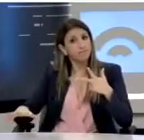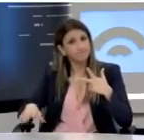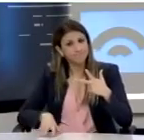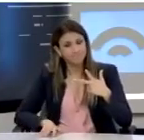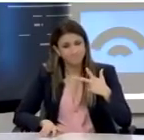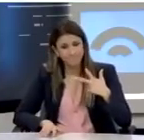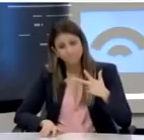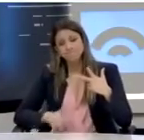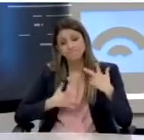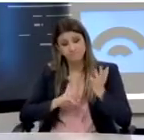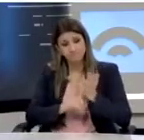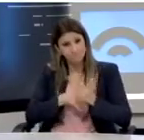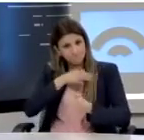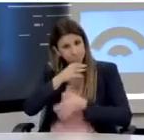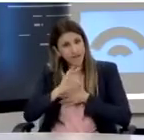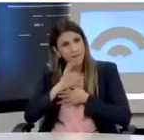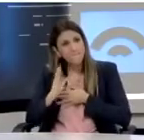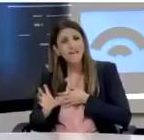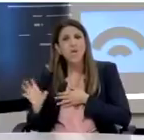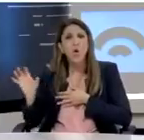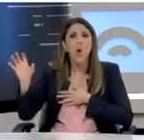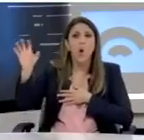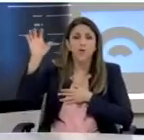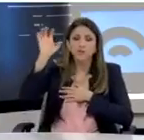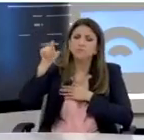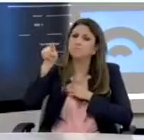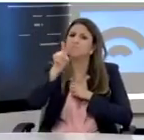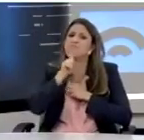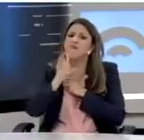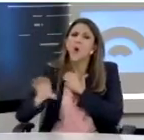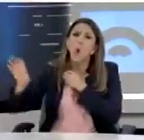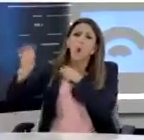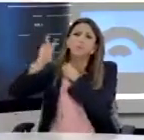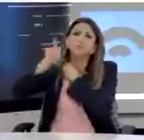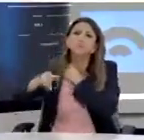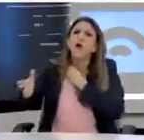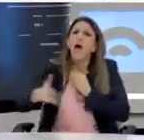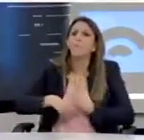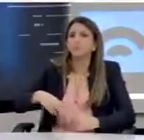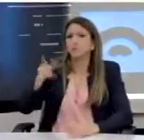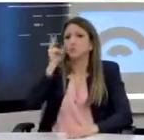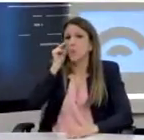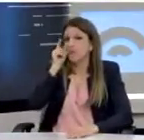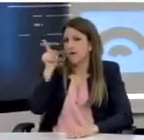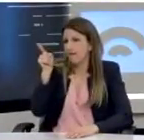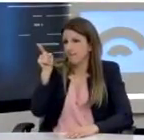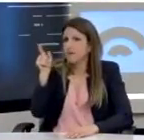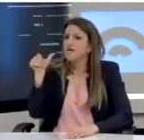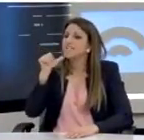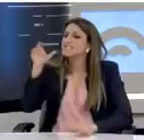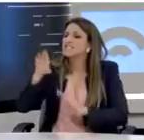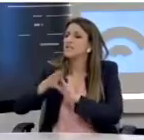Και η αλήθεια είναι ότι ακόμη και χώρες που επισήμως δεν αναγνωρίζουν τη γείτονα με τη συνταγματική